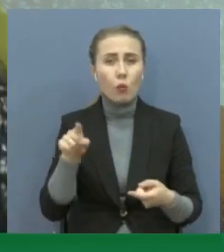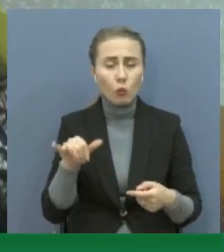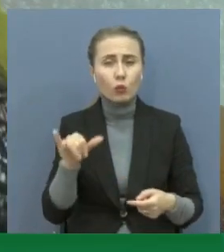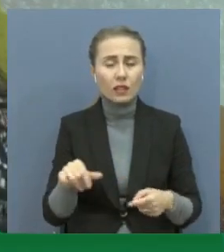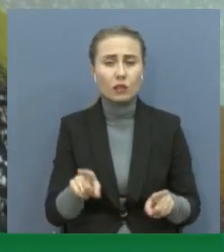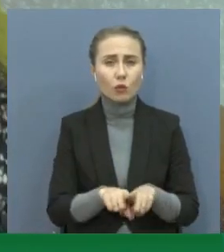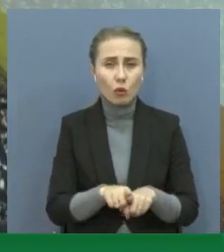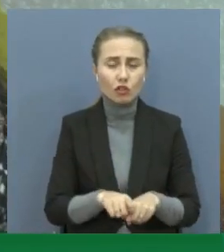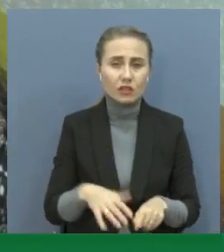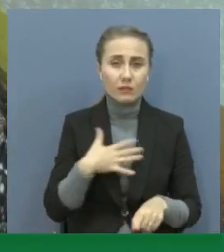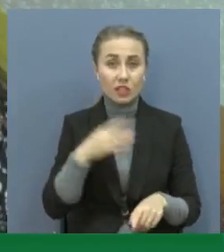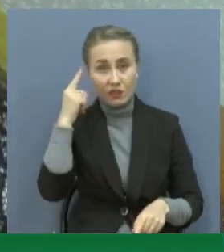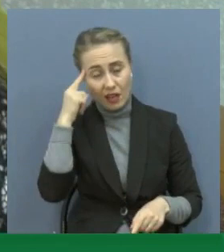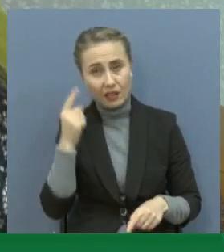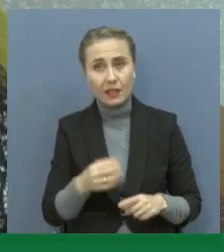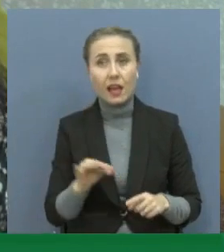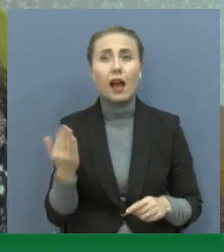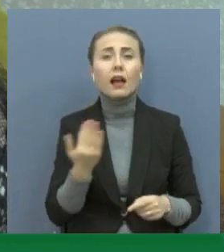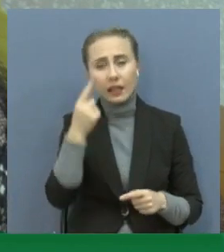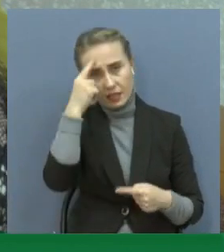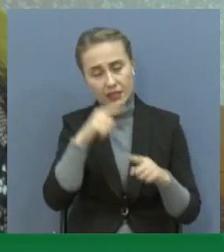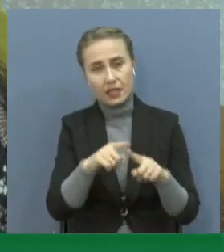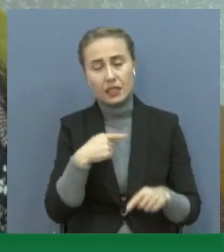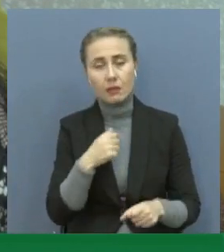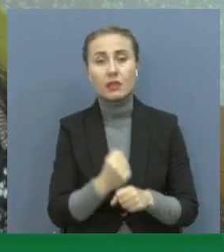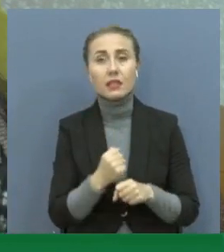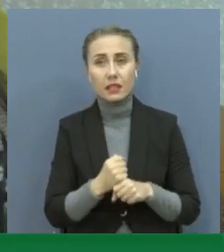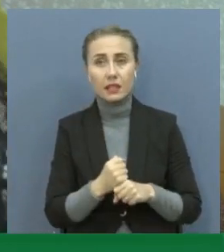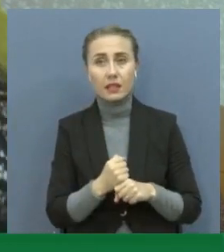происходят. Какие техники мы используем?